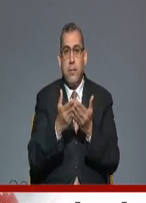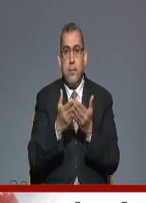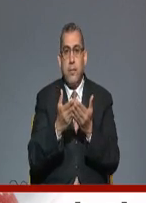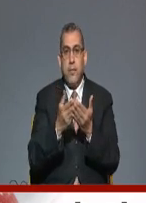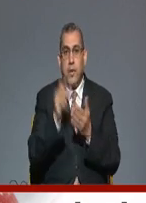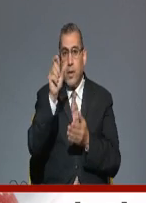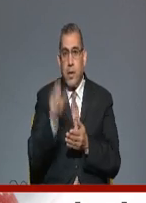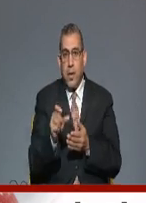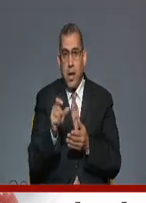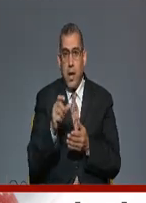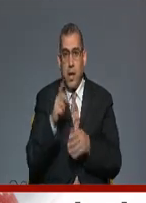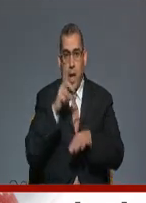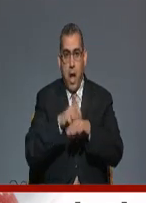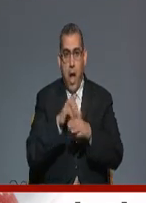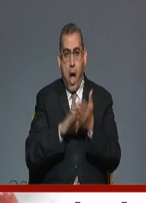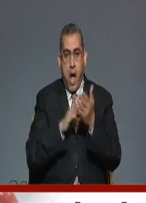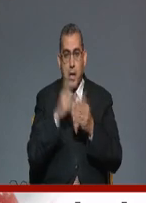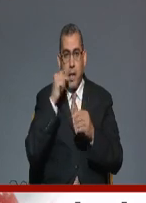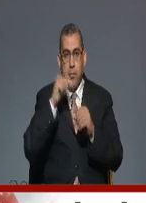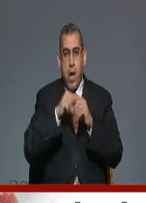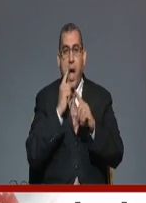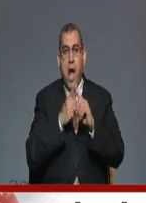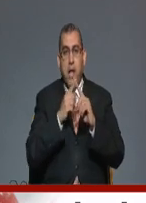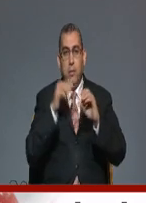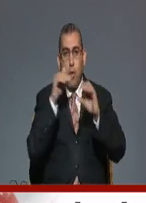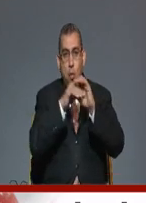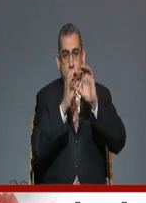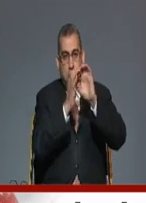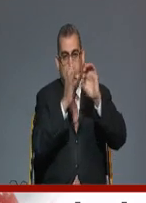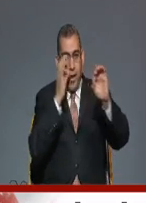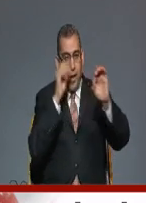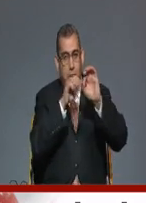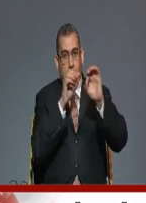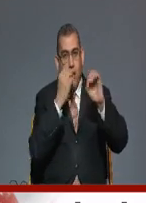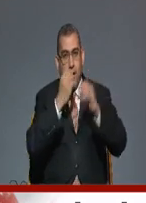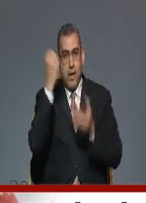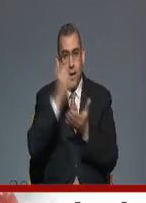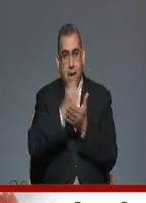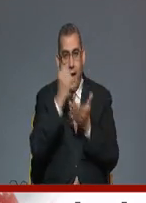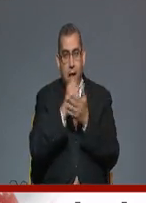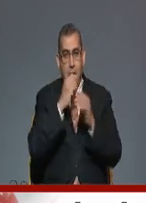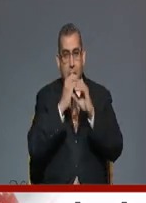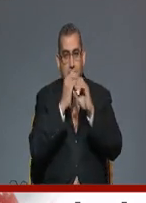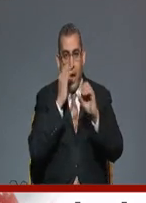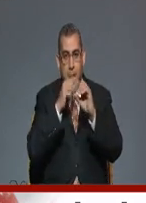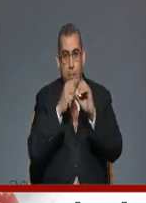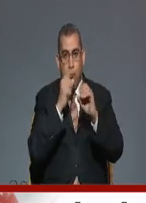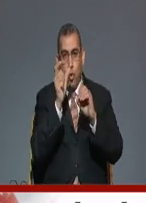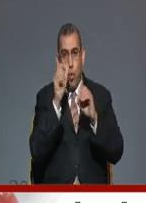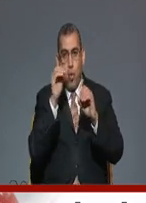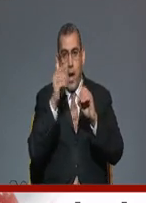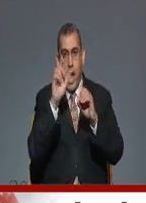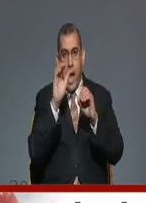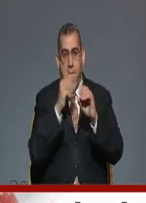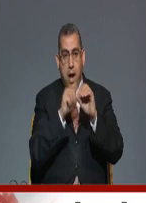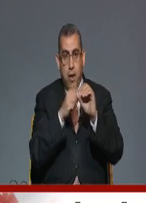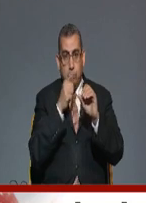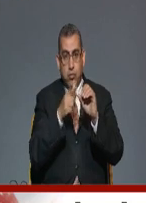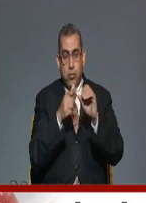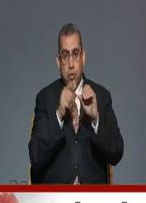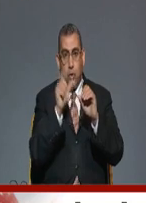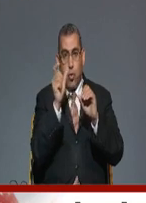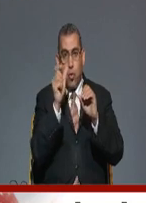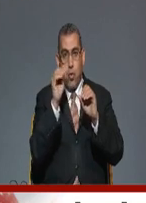المواطن اللي بيعاني من حاجة زي كده بدل ما يتحط على قائمة الانتظار لشهور ويمكن سنين، مش كده؟ لكن